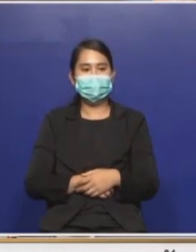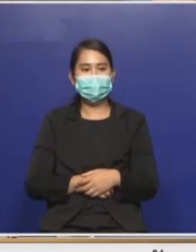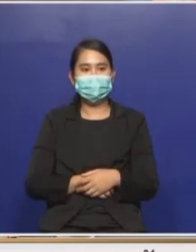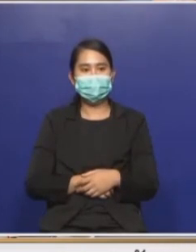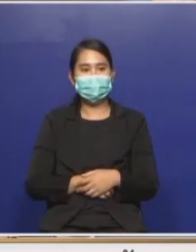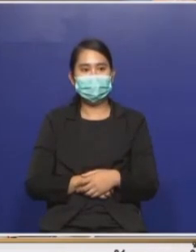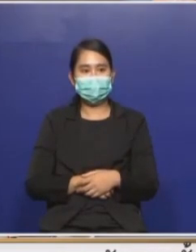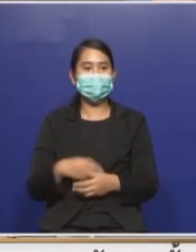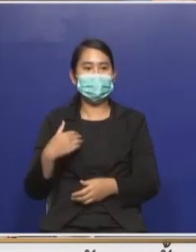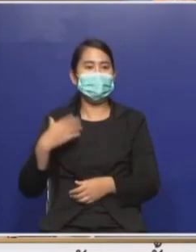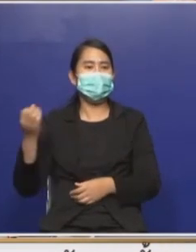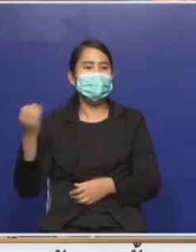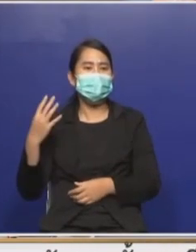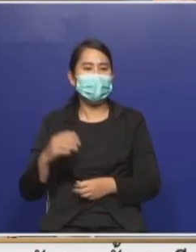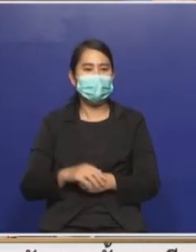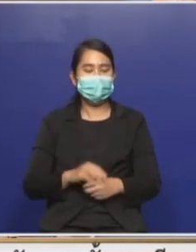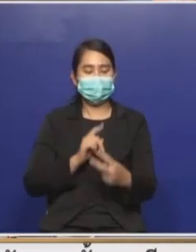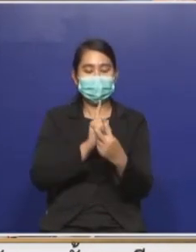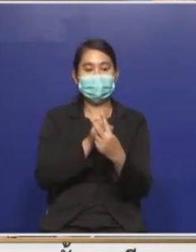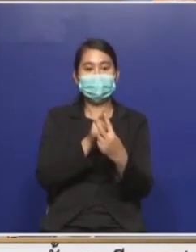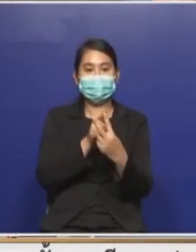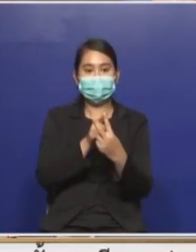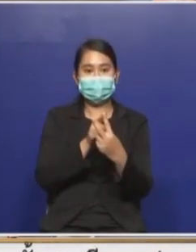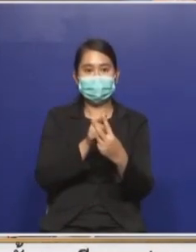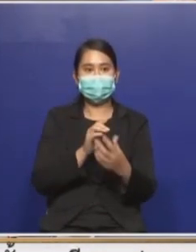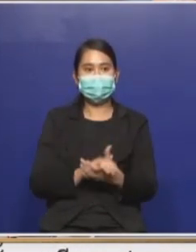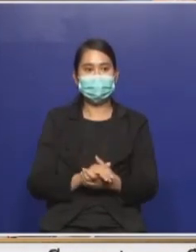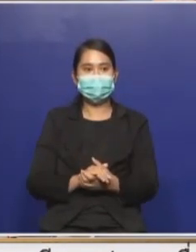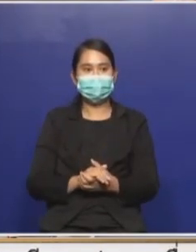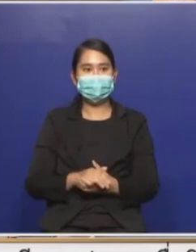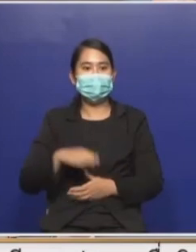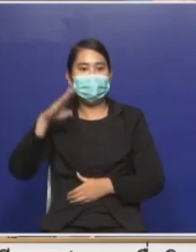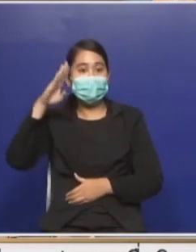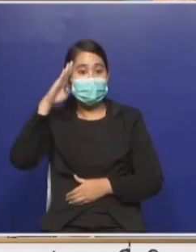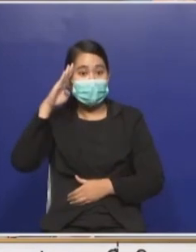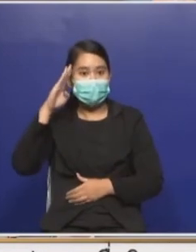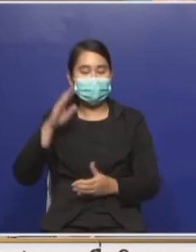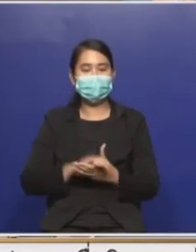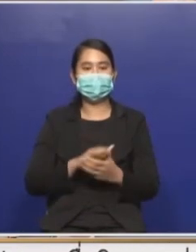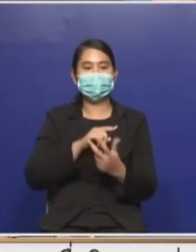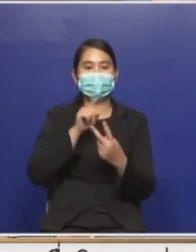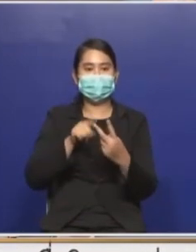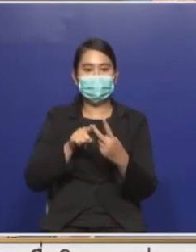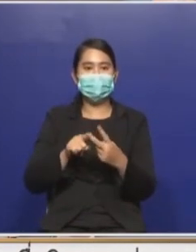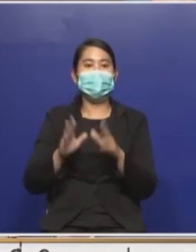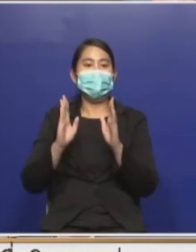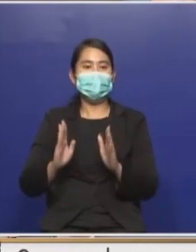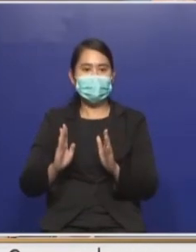เขาบอกมานะหนึ่งนายพลสองนายทุน